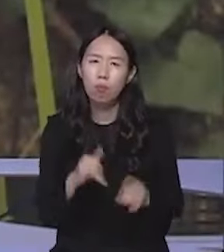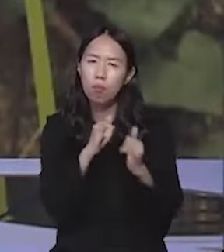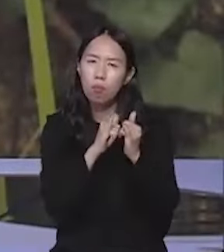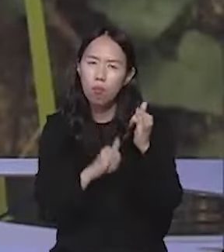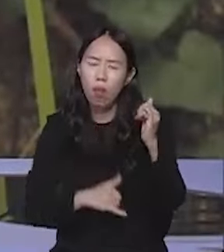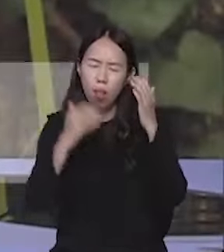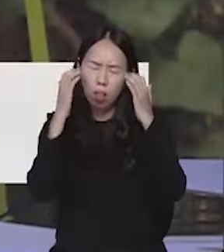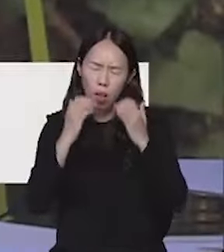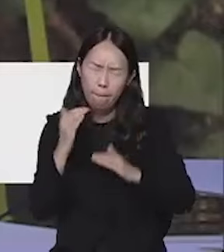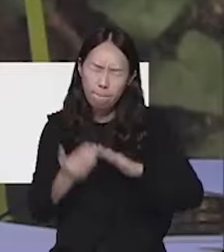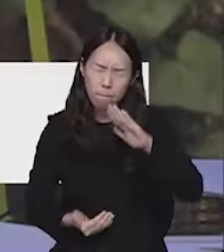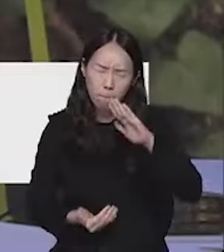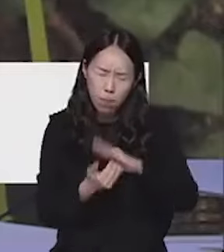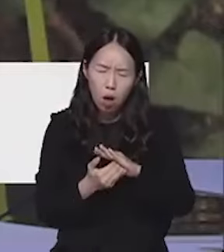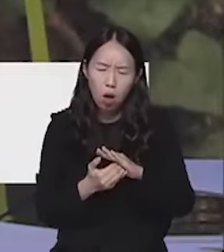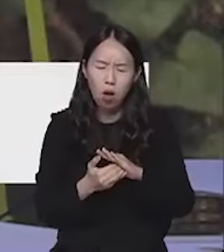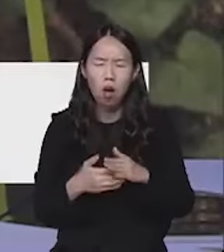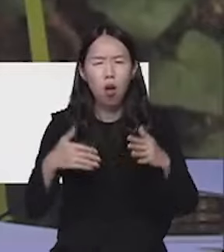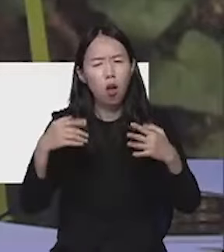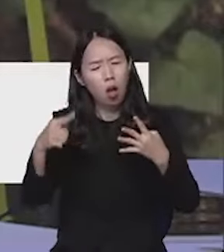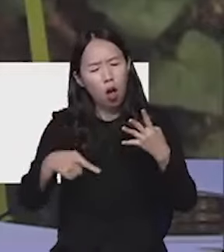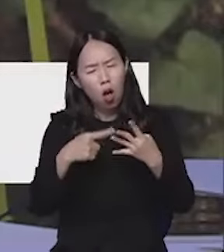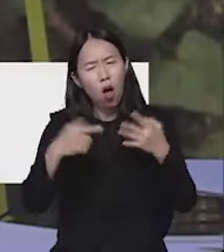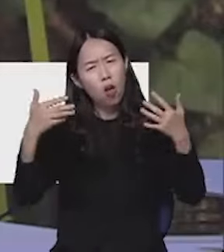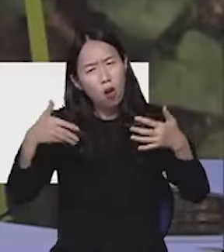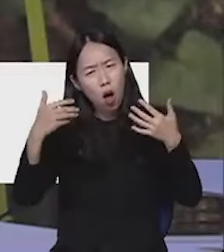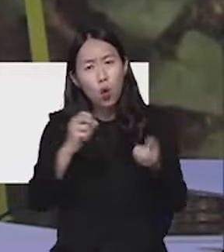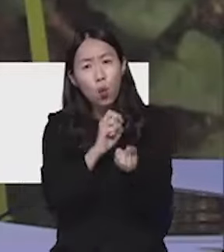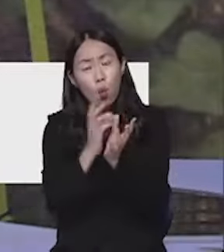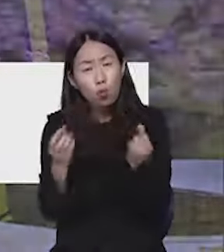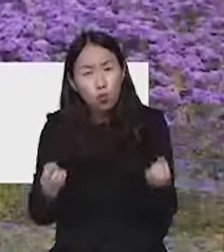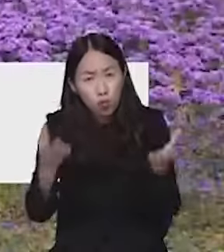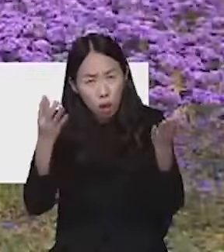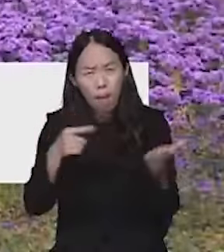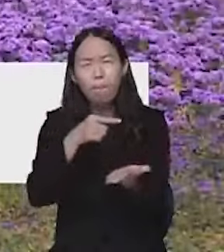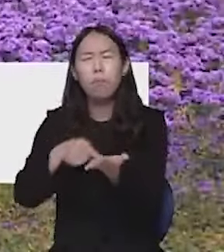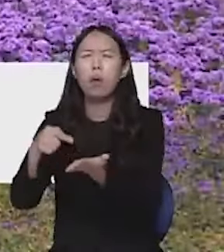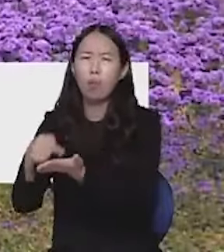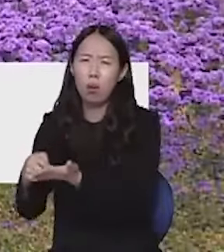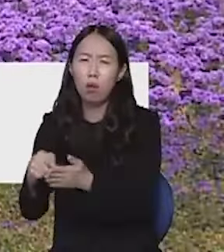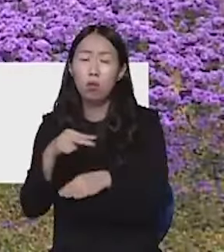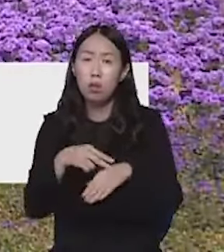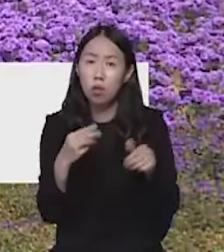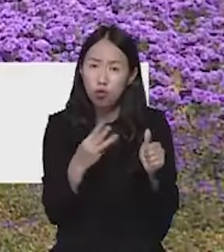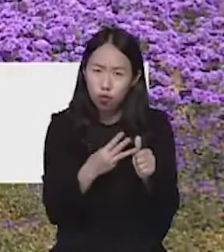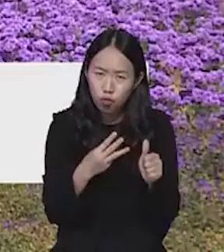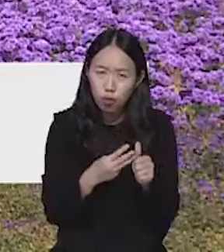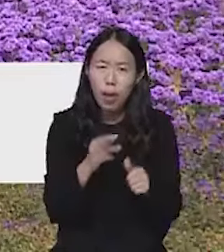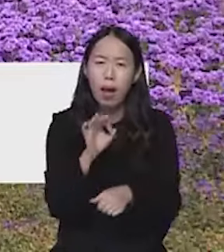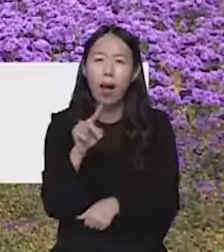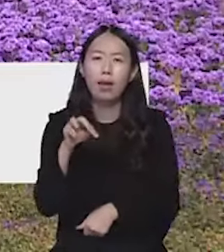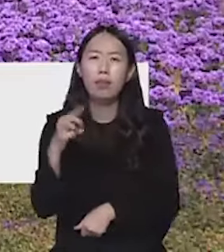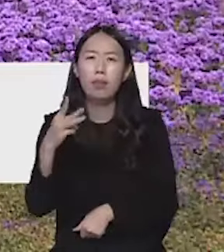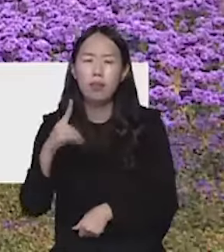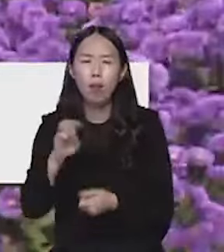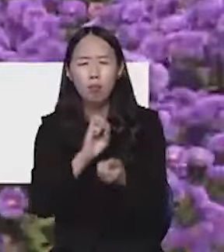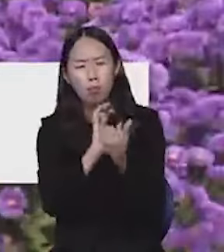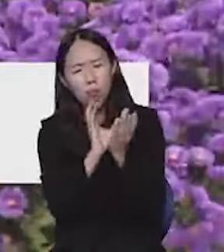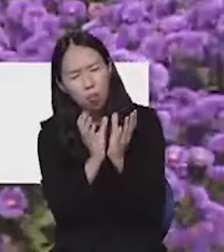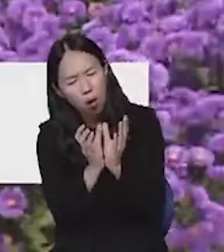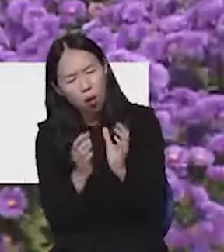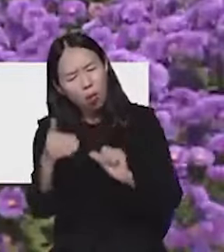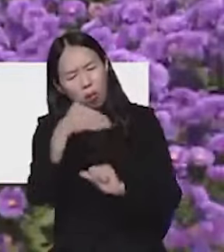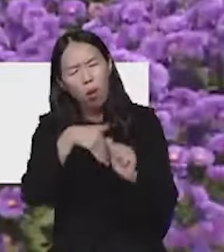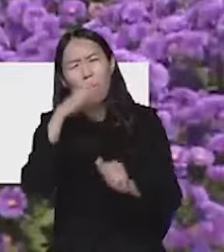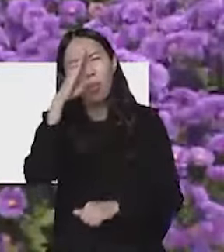역대급 폭염이 이어지면서 가을꽃 축제가 직격탄을 맞고 있습니다. 신안군은 가을꽃인 아스타국화 개화 상태가 좋지